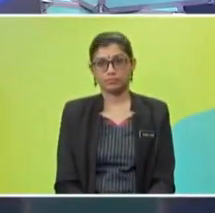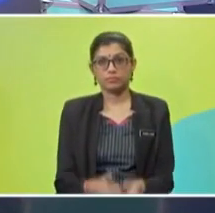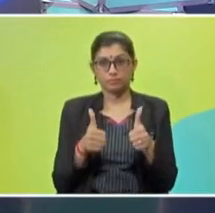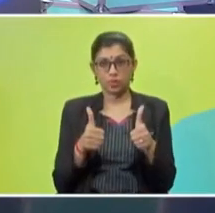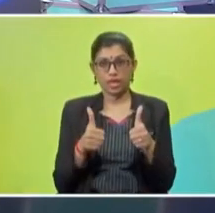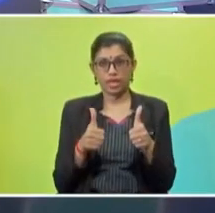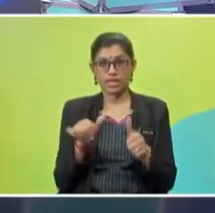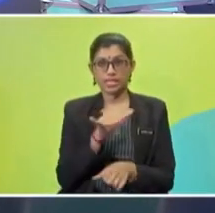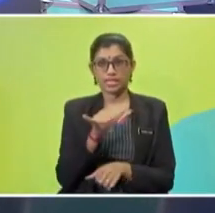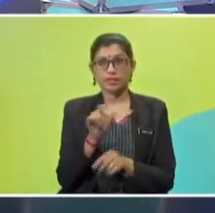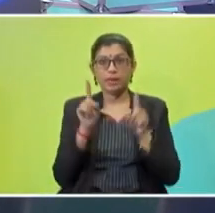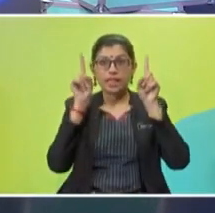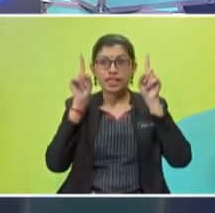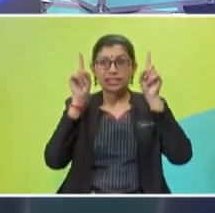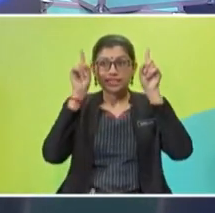oke